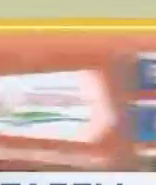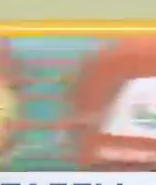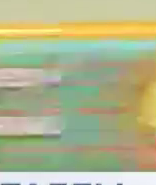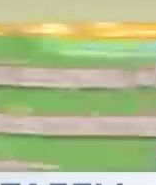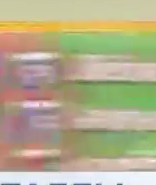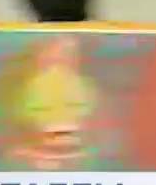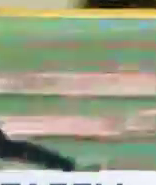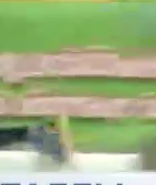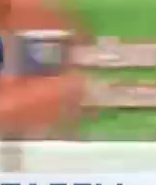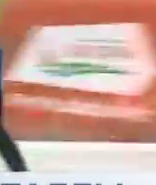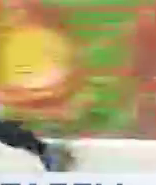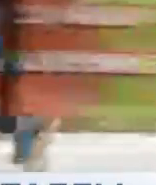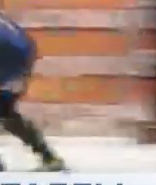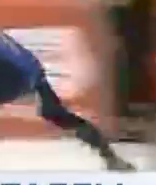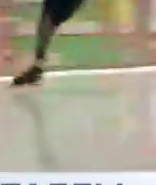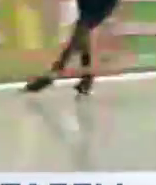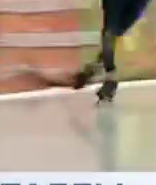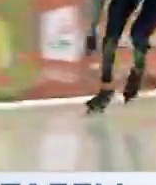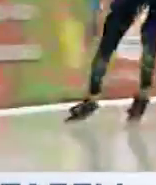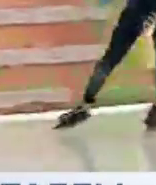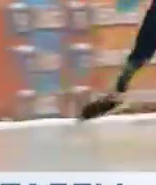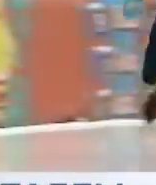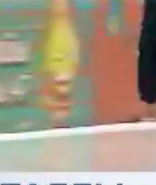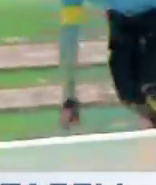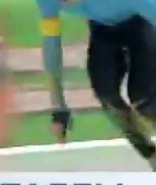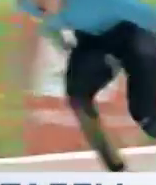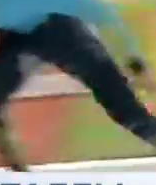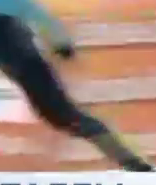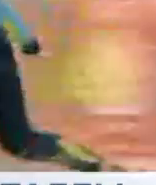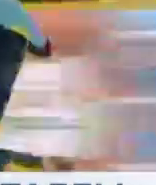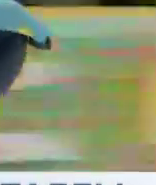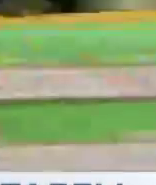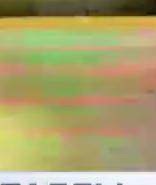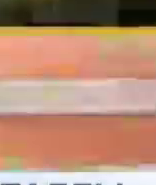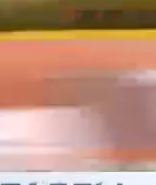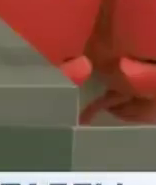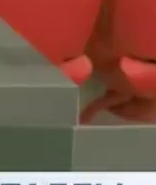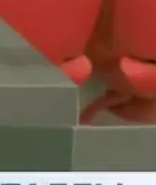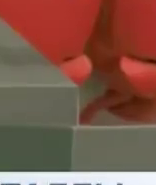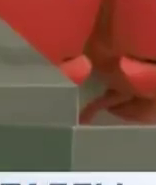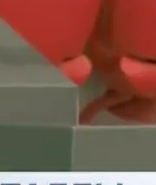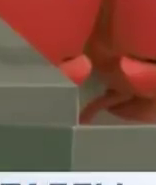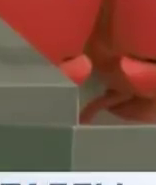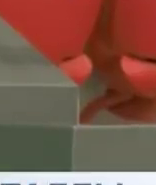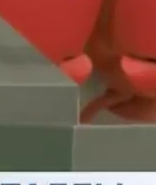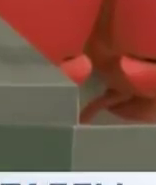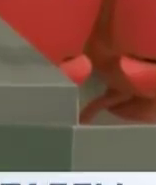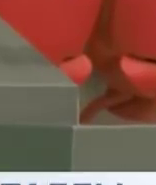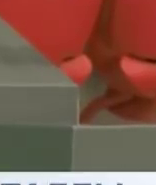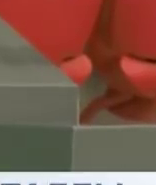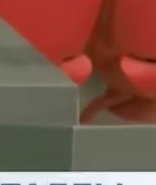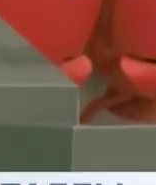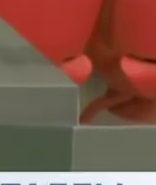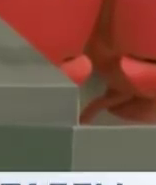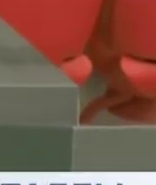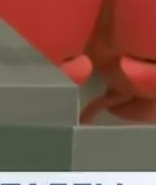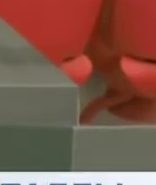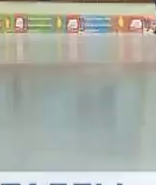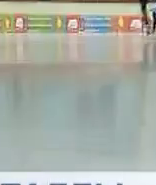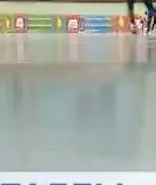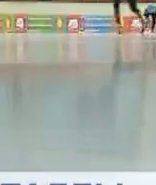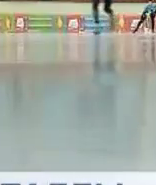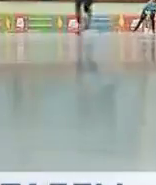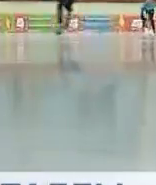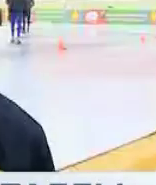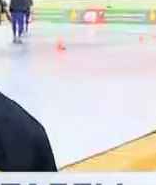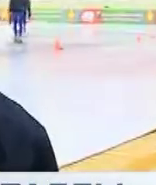мамандар конькиші қыз-жігіттердің соңғы нәтижелері тым төмен екенін алға тартады. Сондықтан жаттықтырушылар құрамында өзгерістер болуы мүмкін.